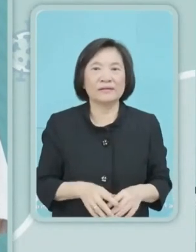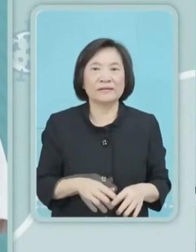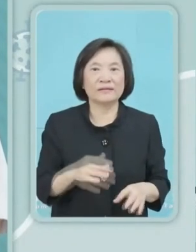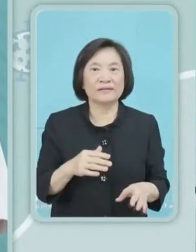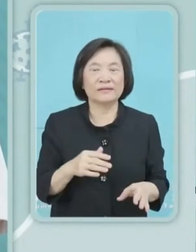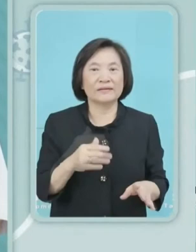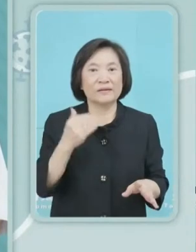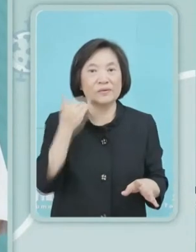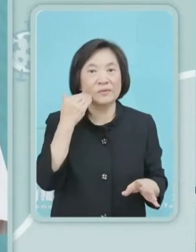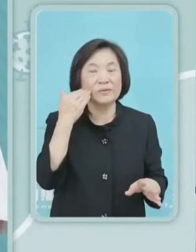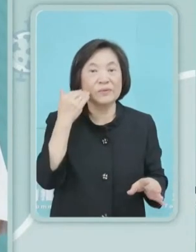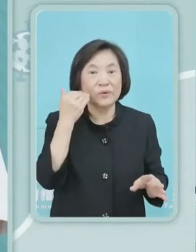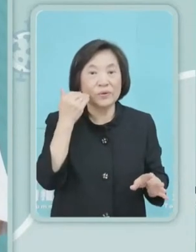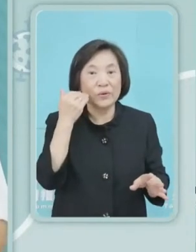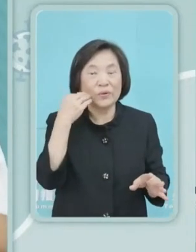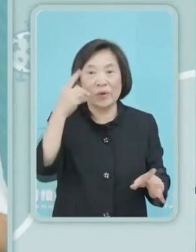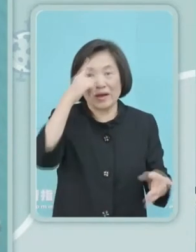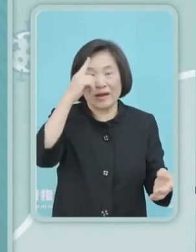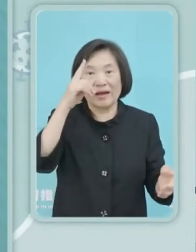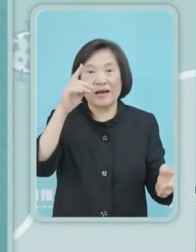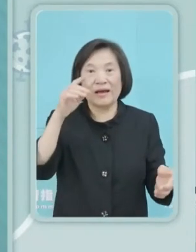话，一个礼拜就可以打